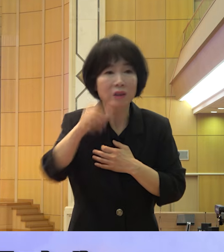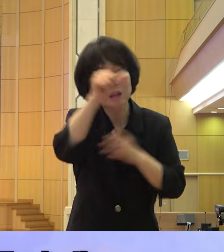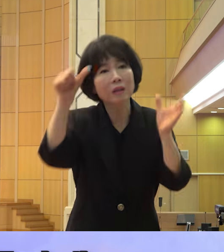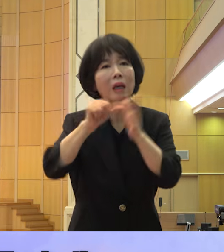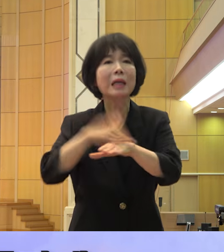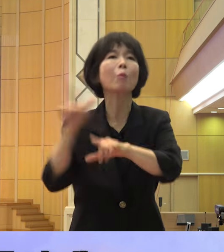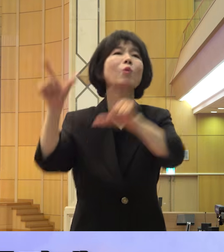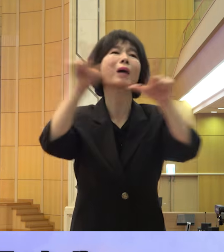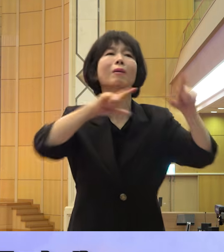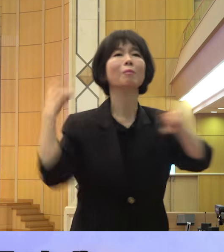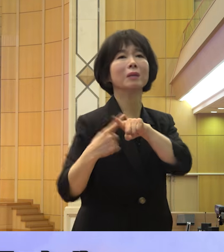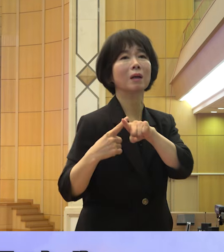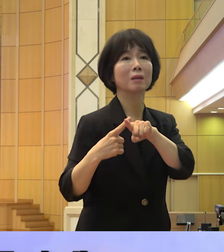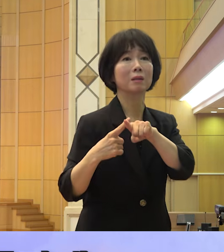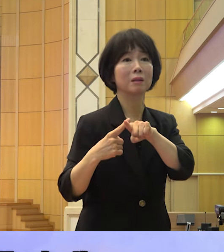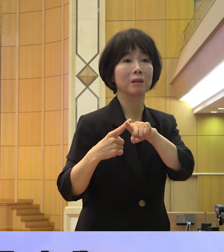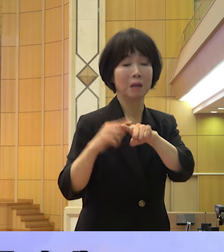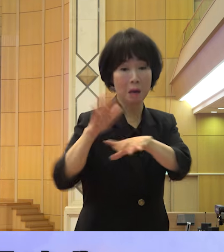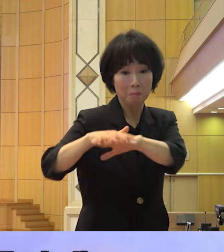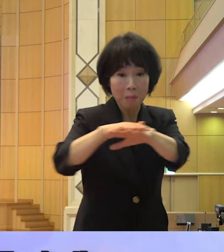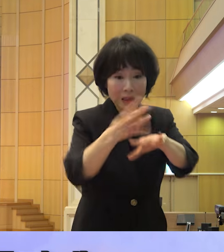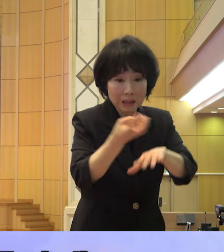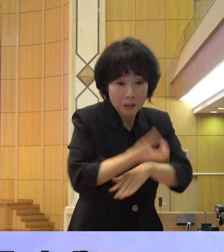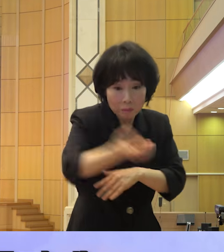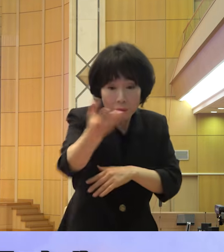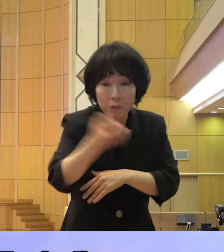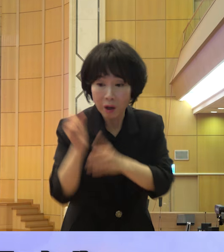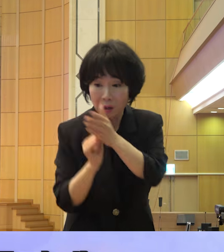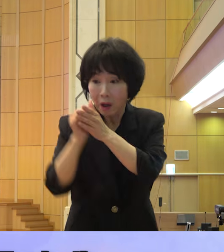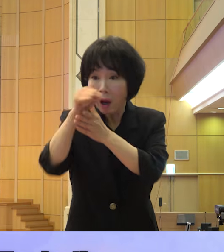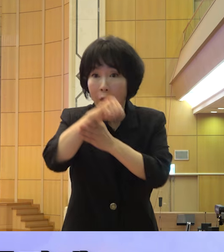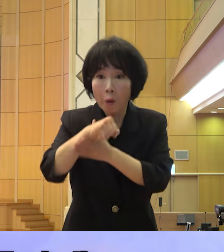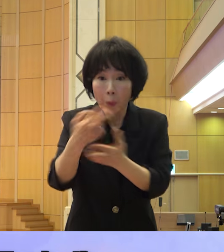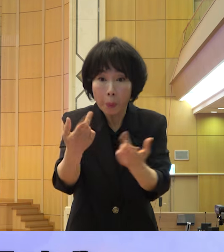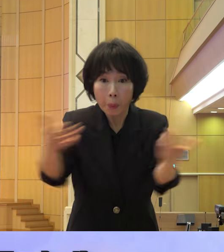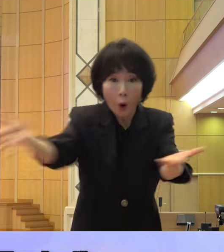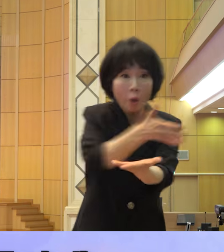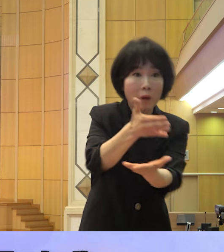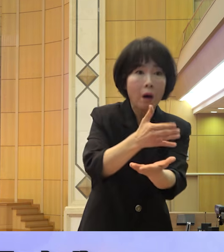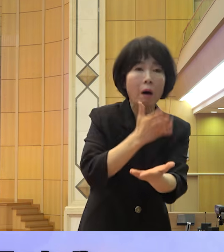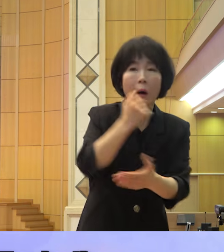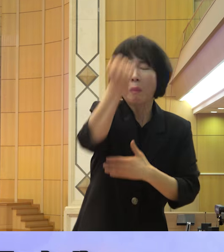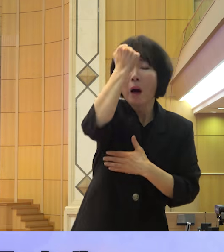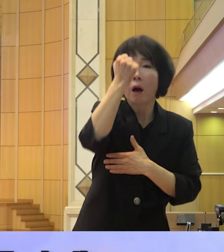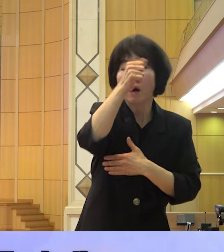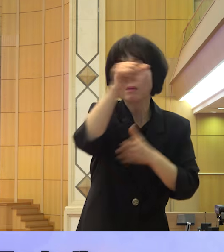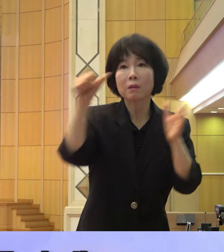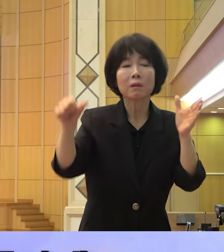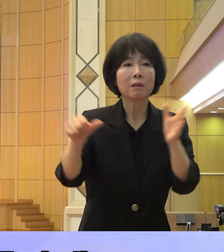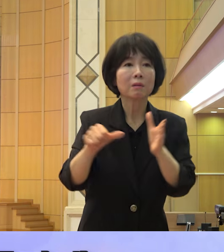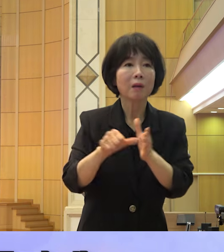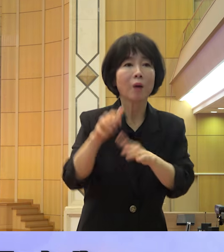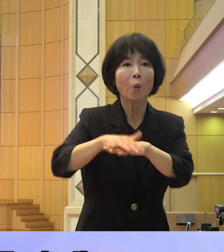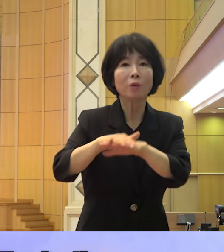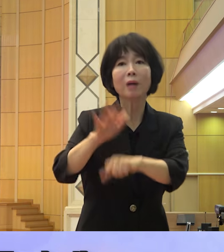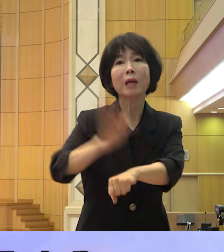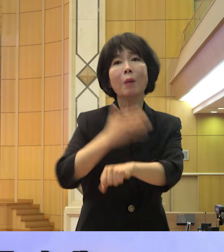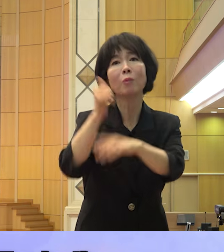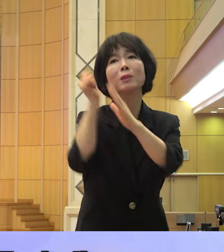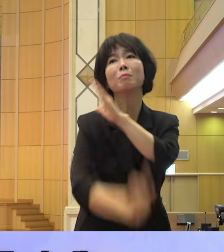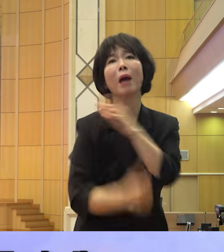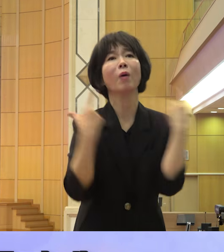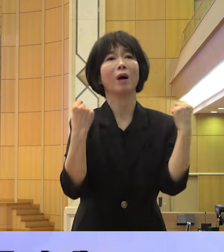아무리 잘 됐다고 하더라도 열매가 없으면 농사 잘못 지은 것처럼 인생 농사 그냥 잘못된 겁니다. 일의